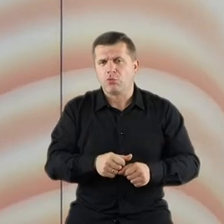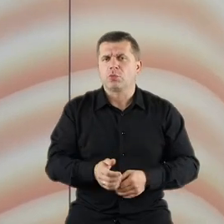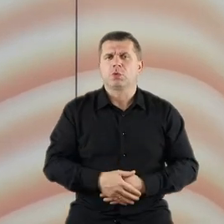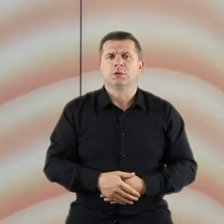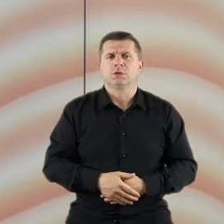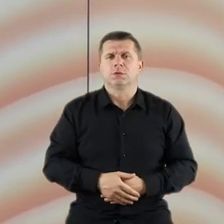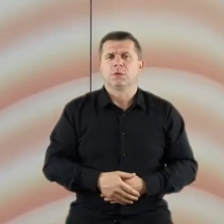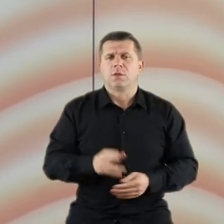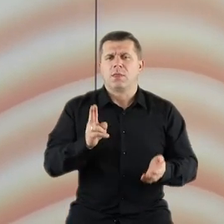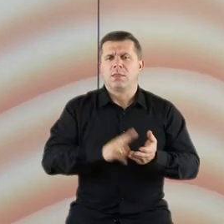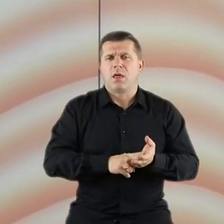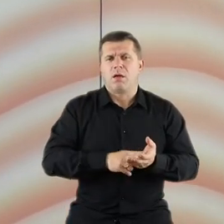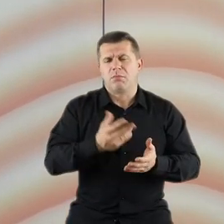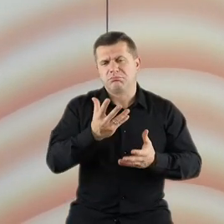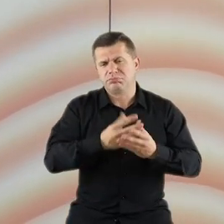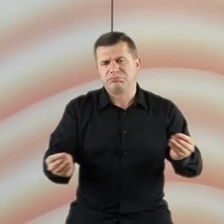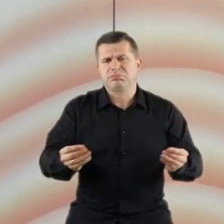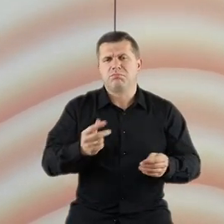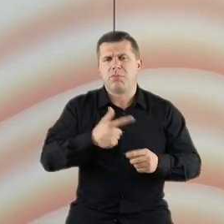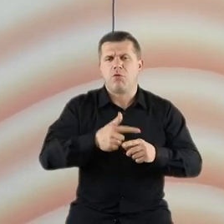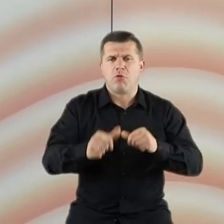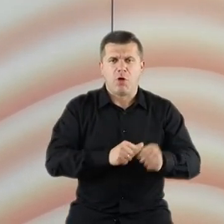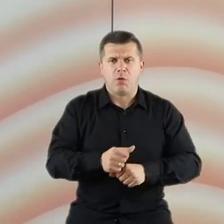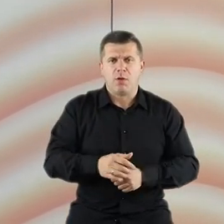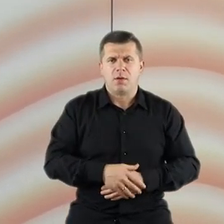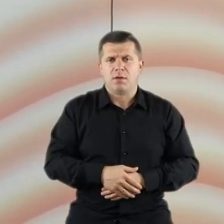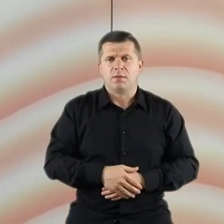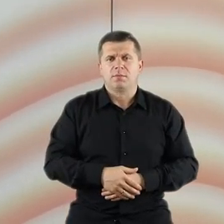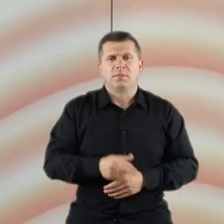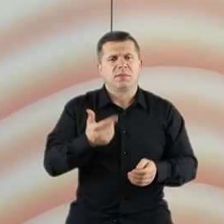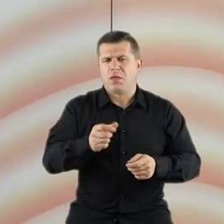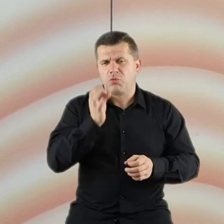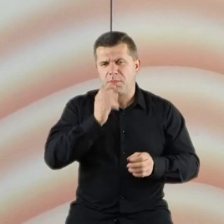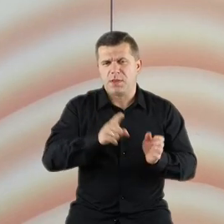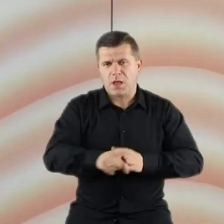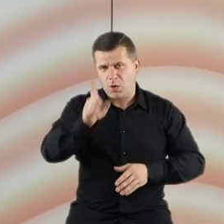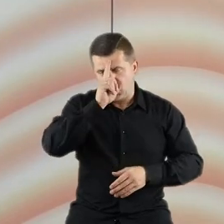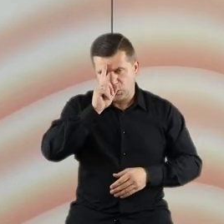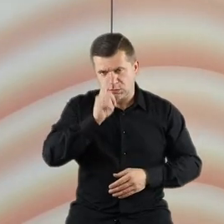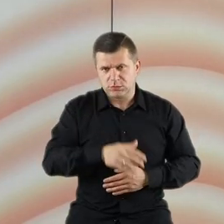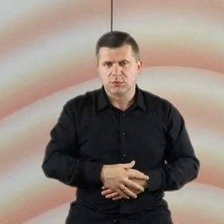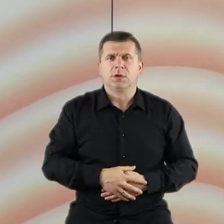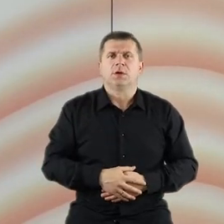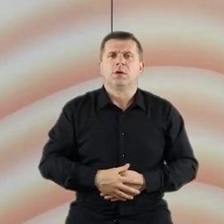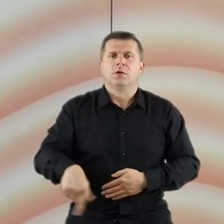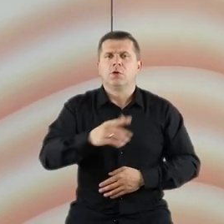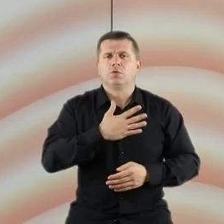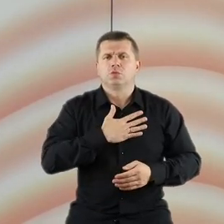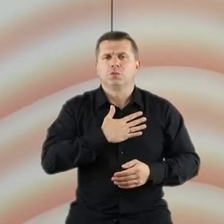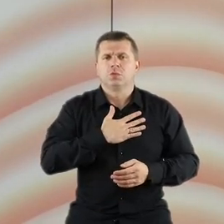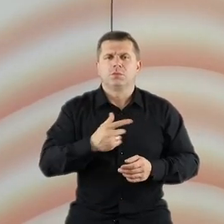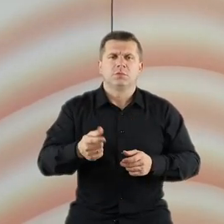szał na rzadko przez pół rok nie przez wiecznie dla ludzi oprzeć ci go wkoło